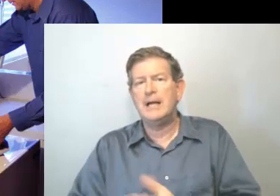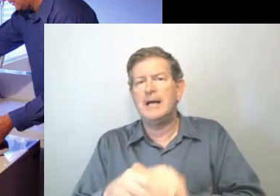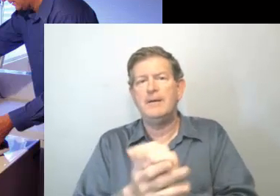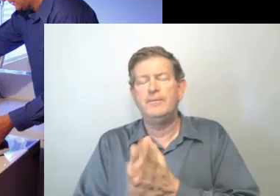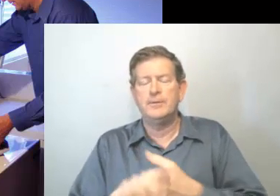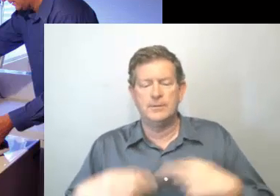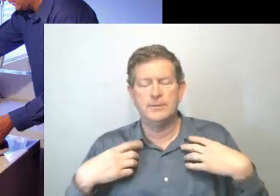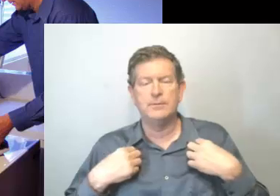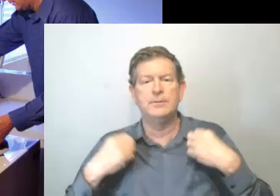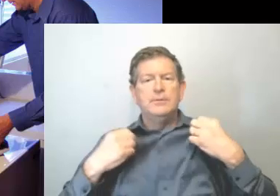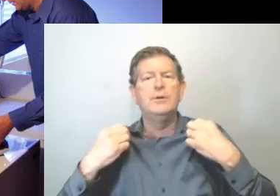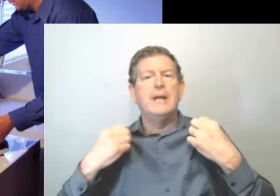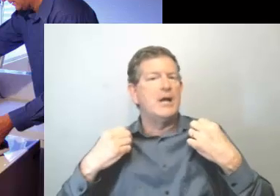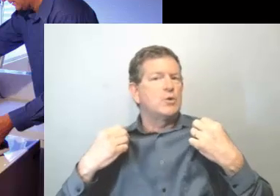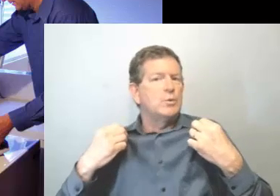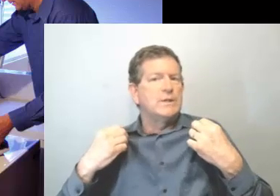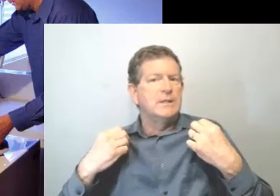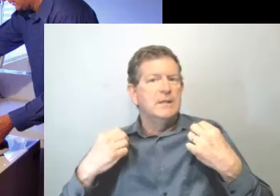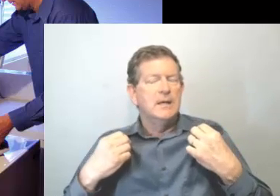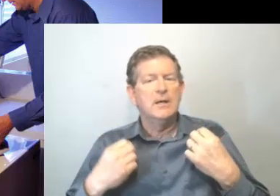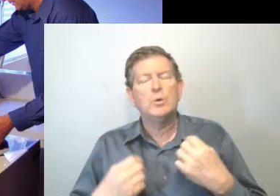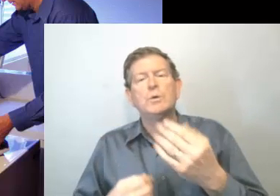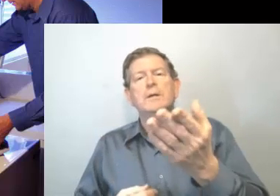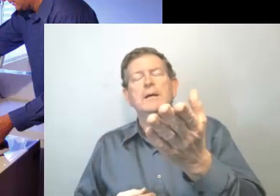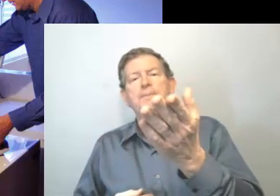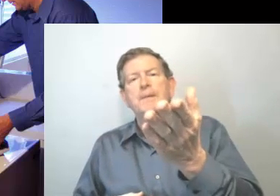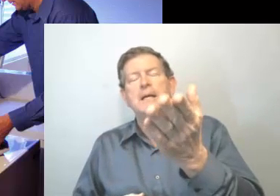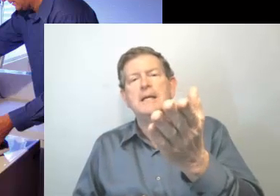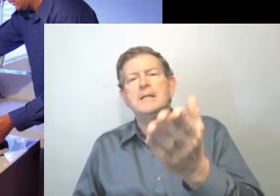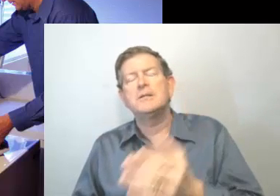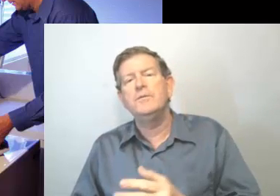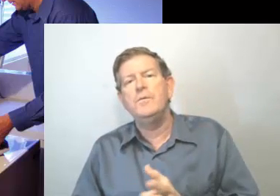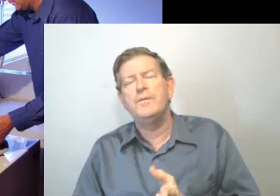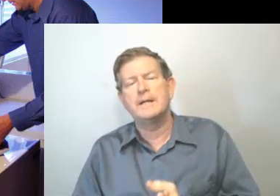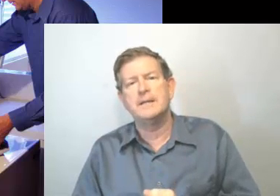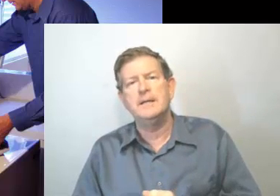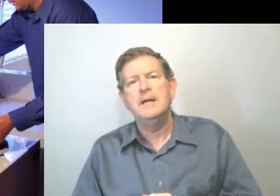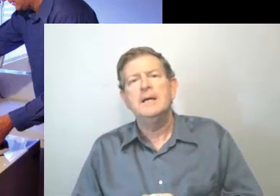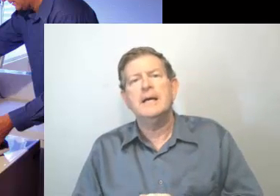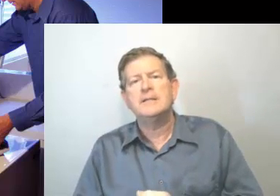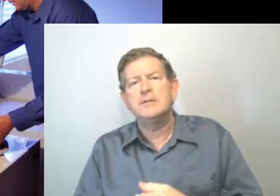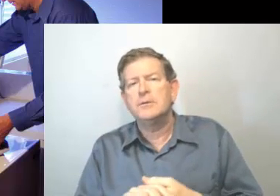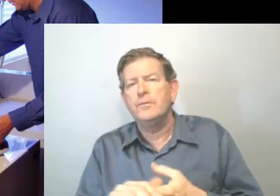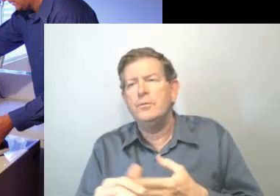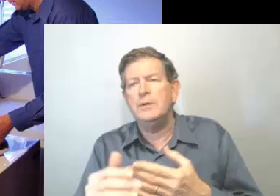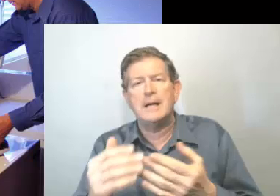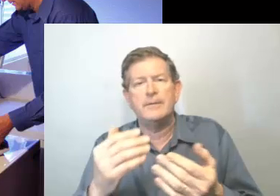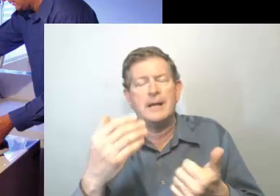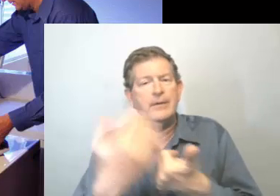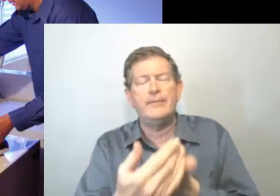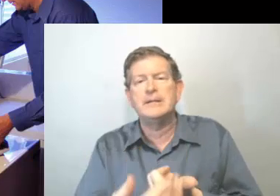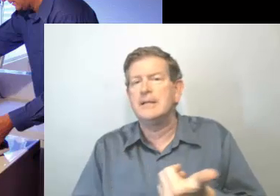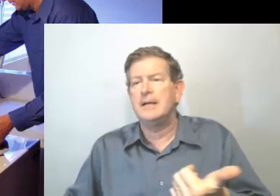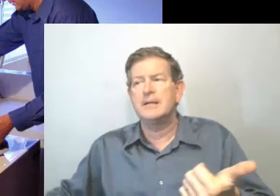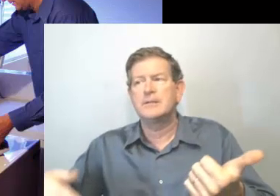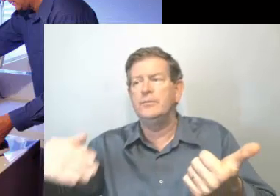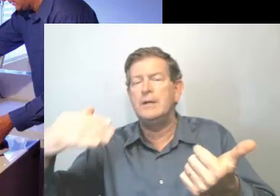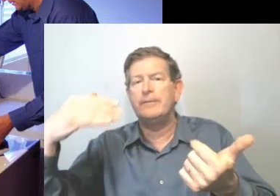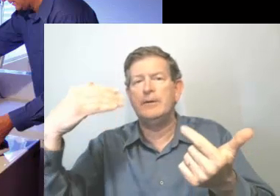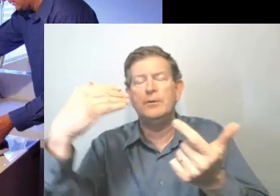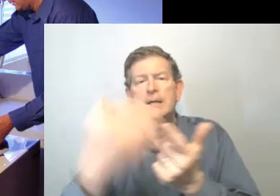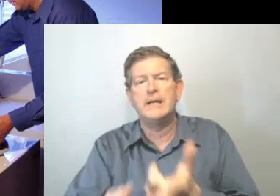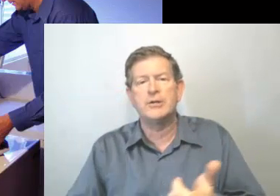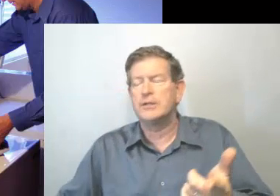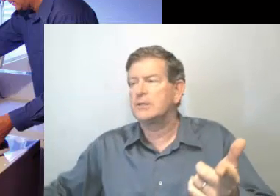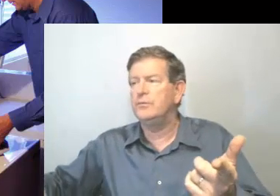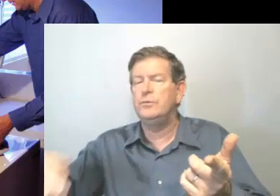je lave le linge aussi. Donc, qu'est-ce que vous faites, hein? Est-ce que vous lavez la vaisselle? Est-ce que vous